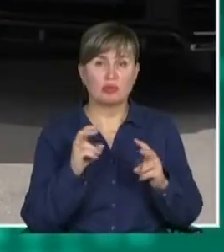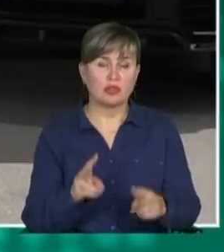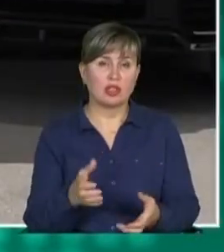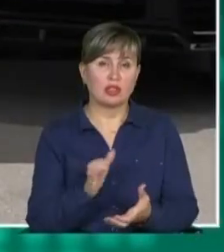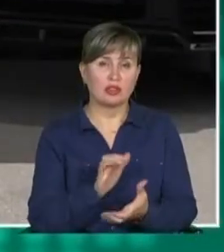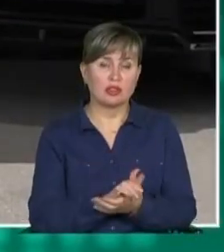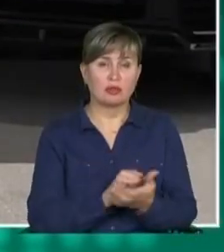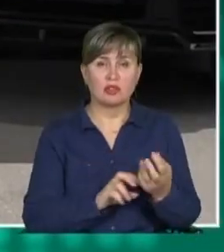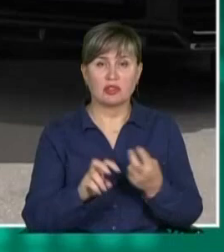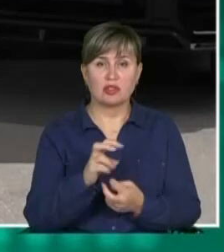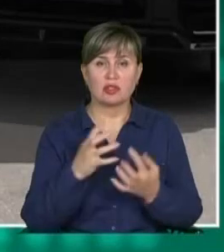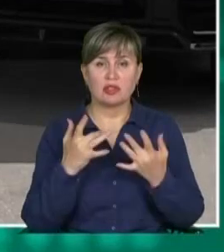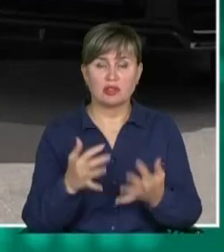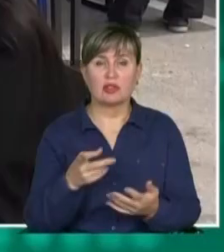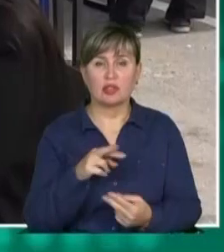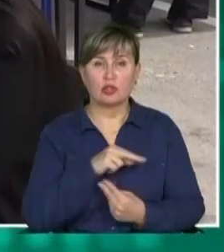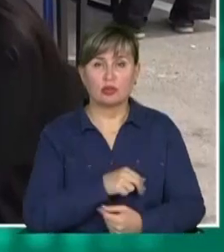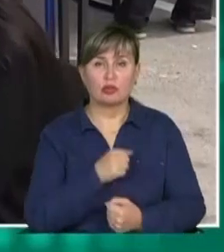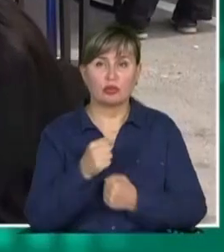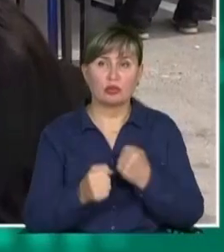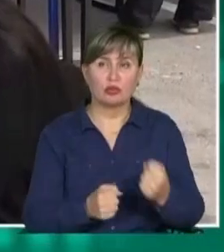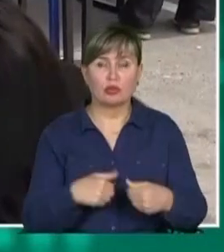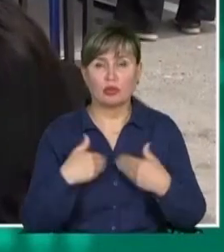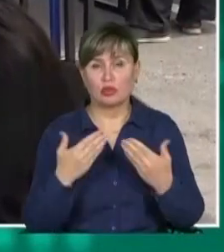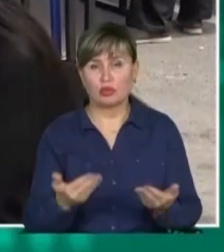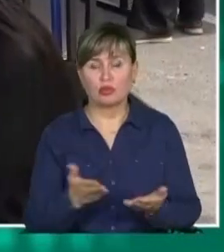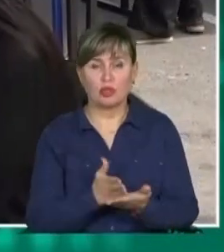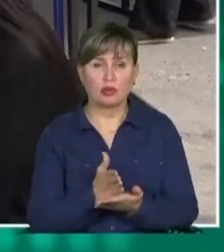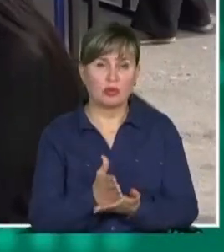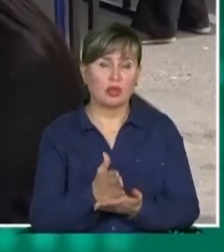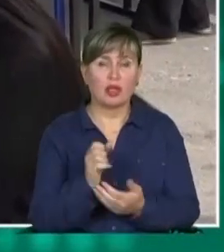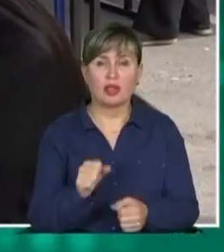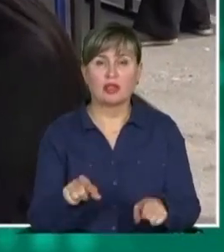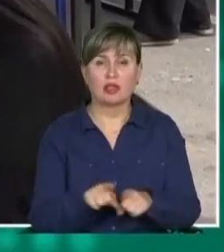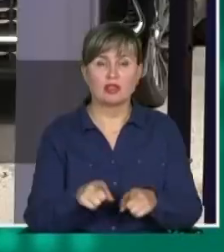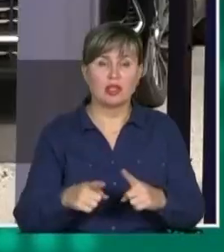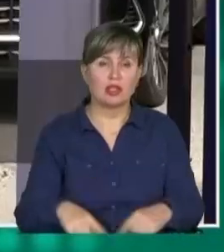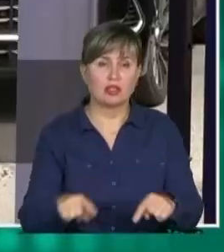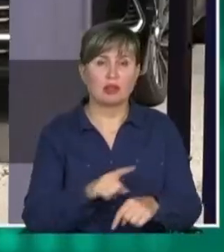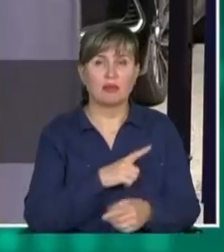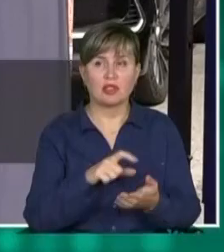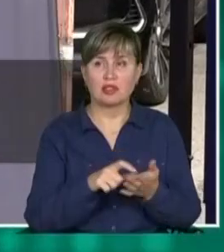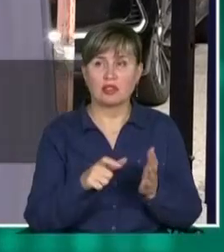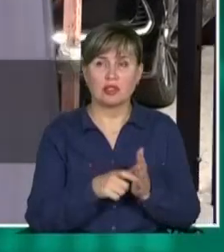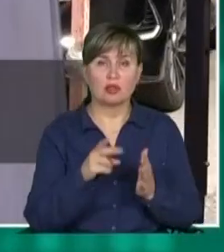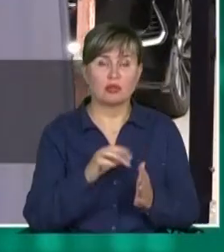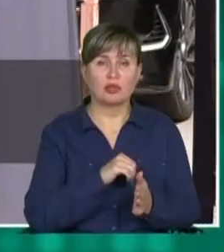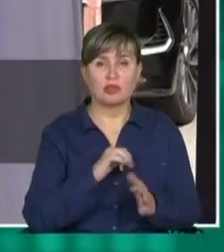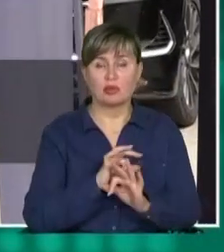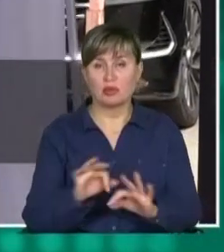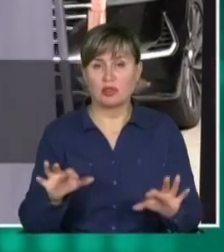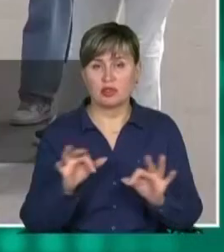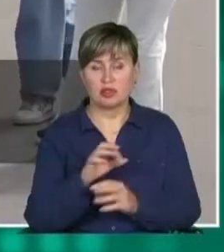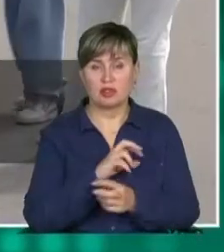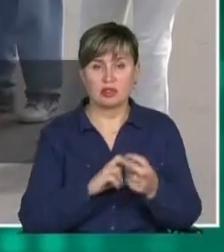ознакомили соискателей с требованиями для трудоустройства, с предложенными направлениями, а также организовали мастер-классы по самопрезентации